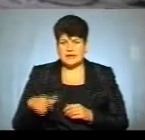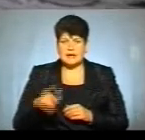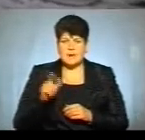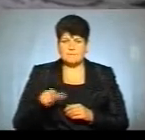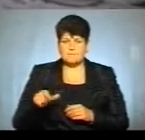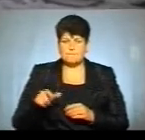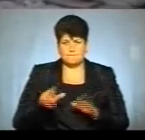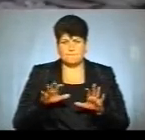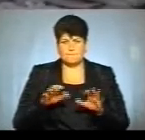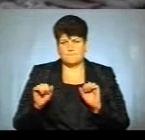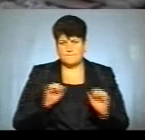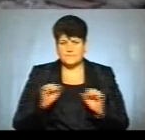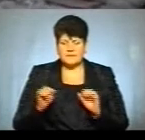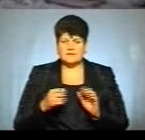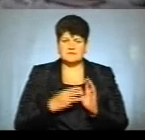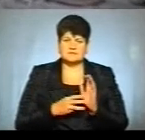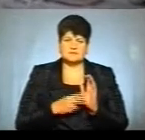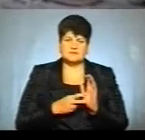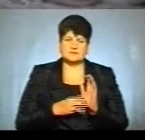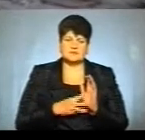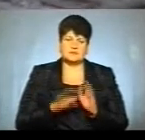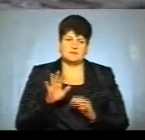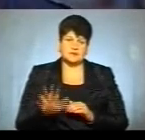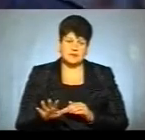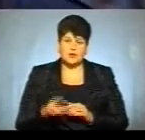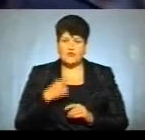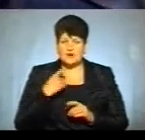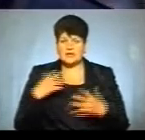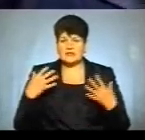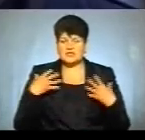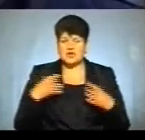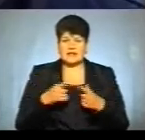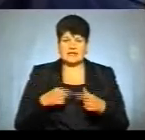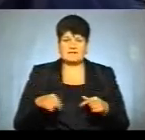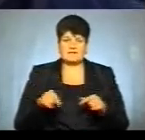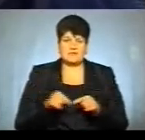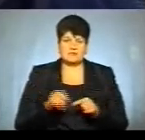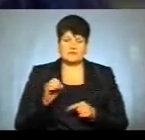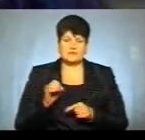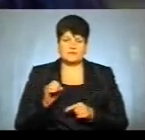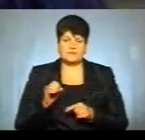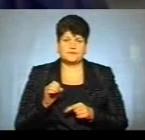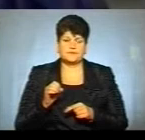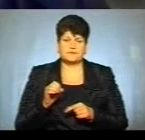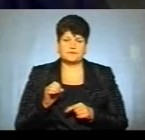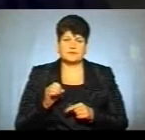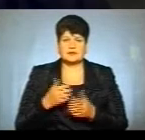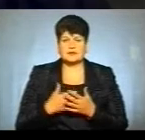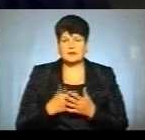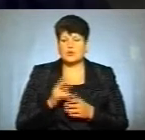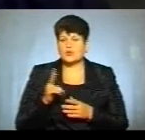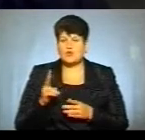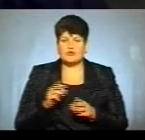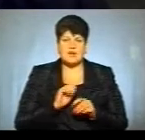від 850, каже начальник відділу поводження з відходами Харківської екологічної інспекції Денис Фарафонов. Десь у когось